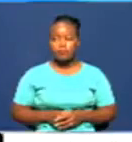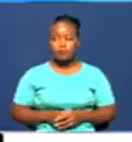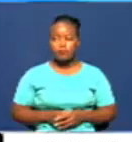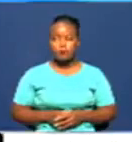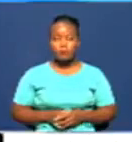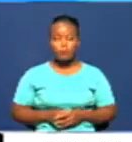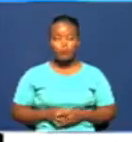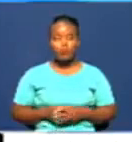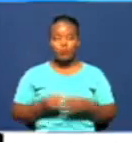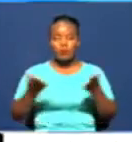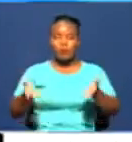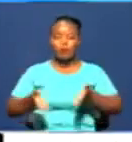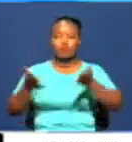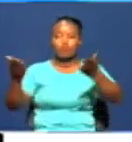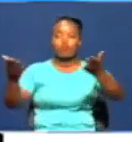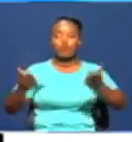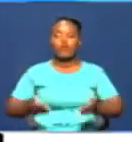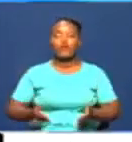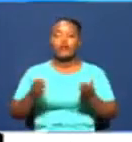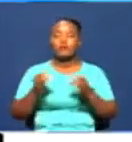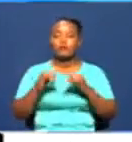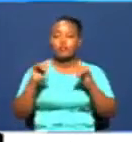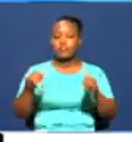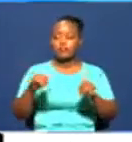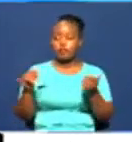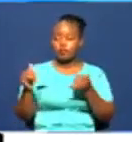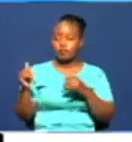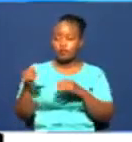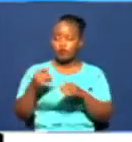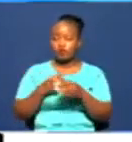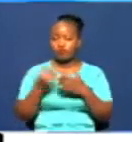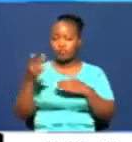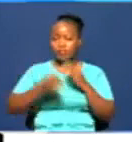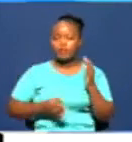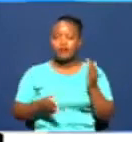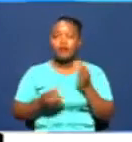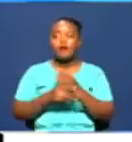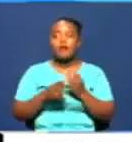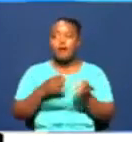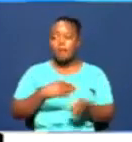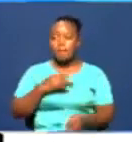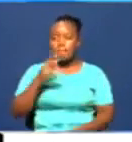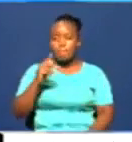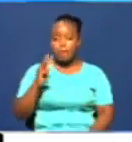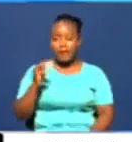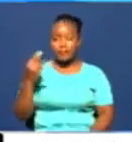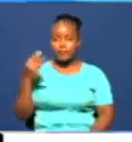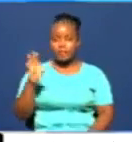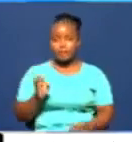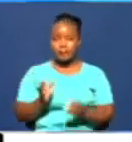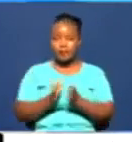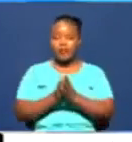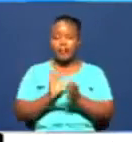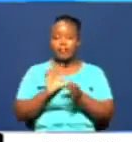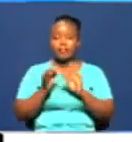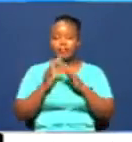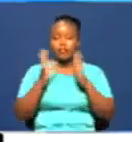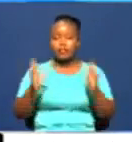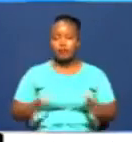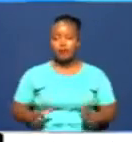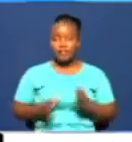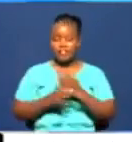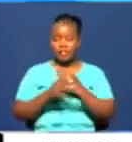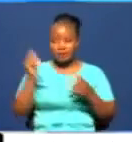Na mtazamaji, karibu. Hizi ni taarifa za Darubini Wikendi. Mie ni Teka Mchemenza, anayenisaidia kwa lugha ya ishara ni Ann